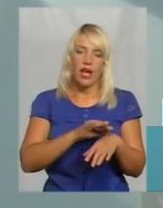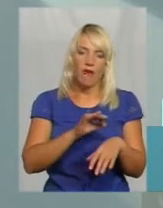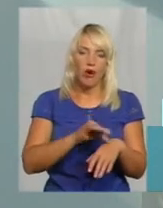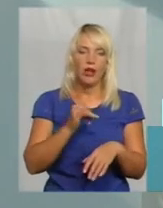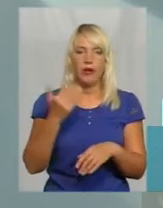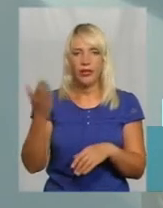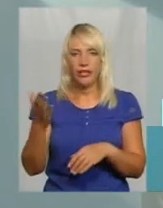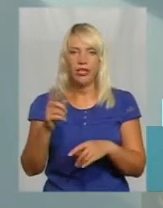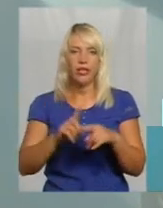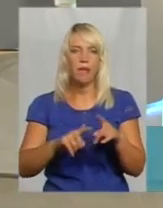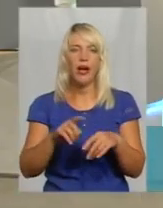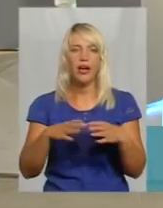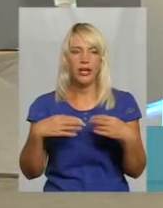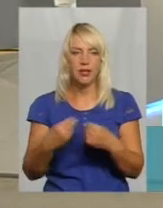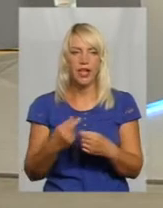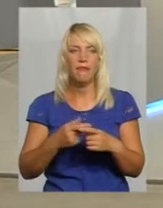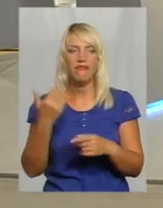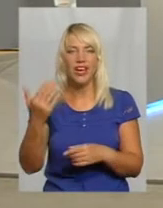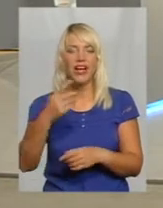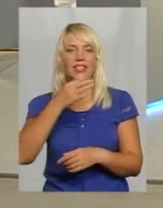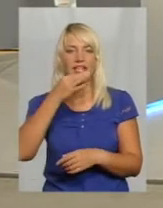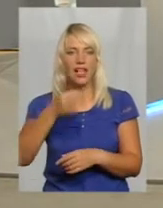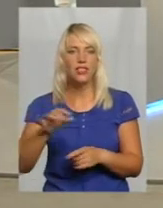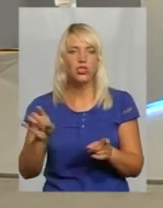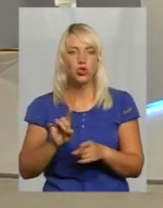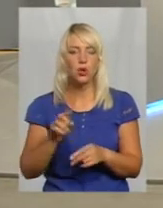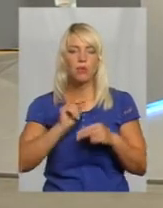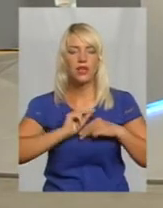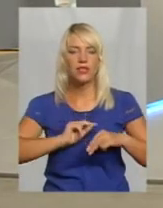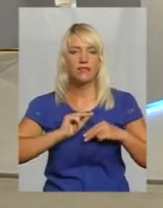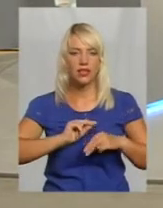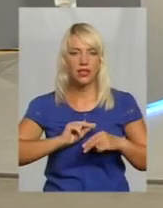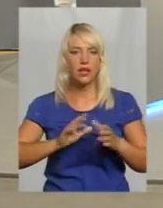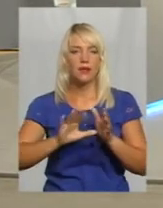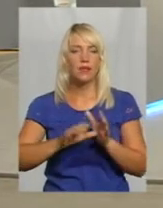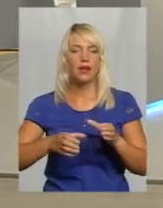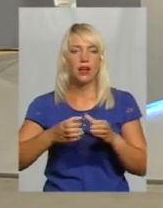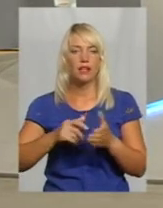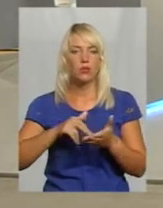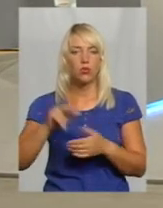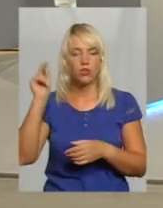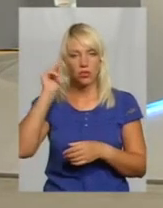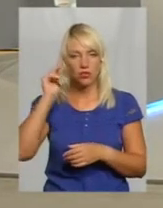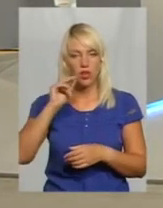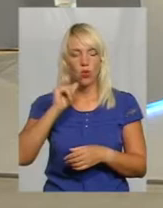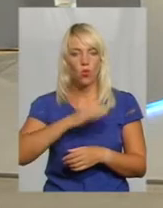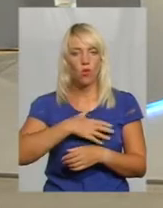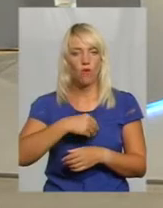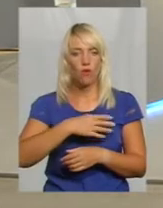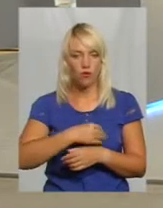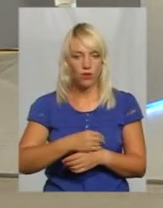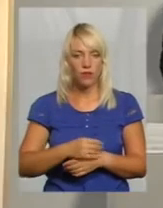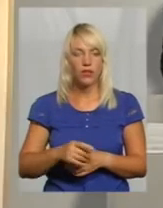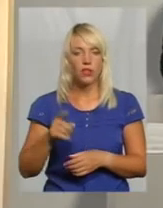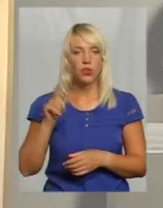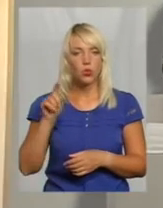їхнім рідним. От ви казали, що працівники бригади проходили навчання у Львові. То от